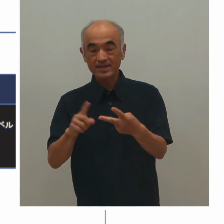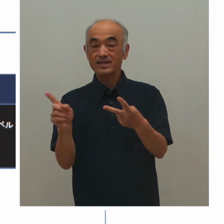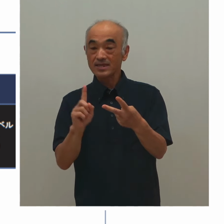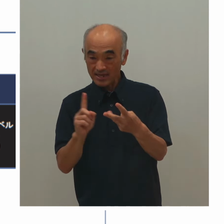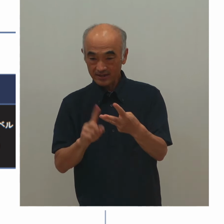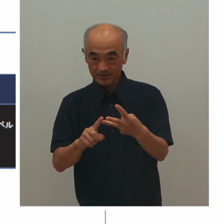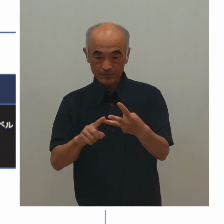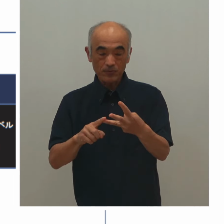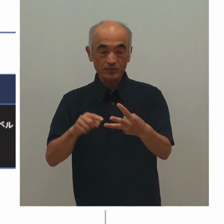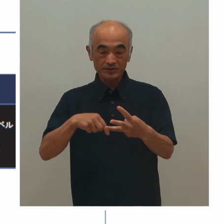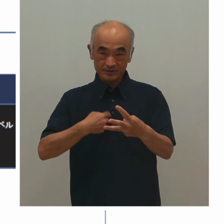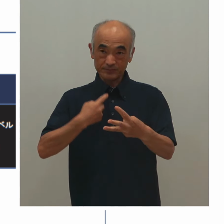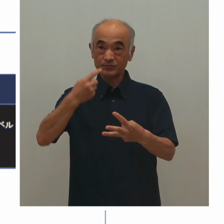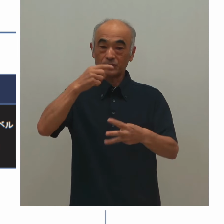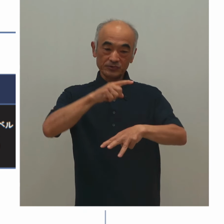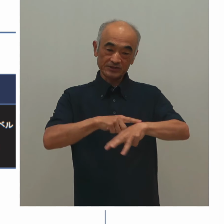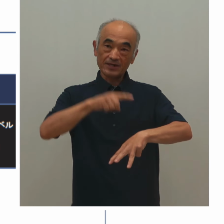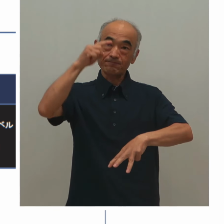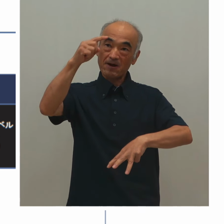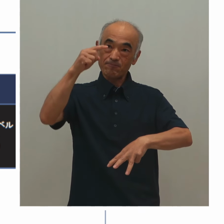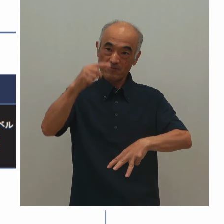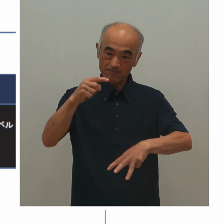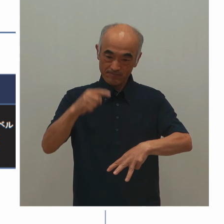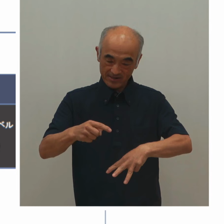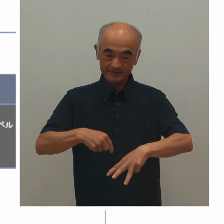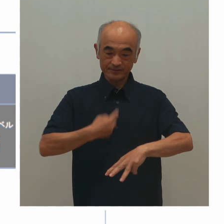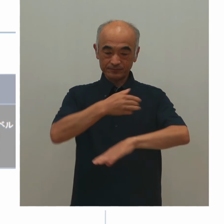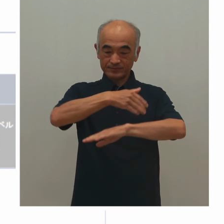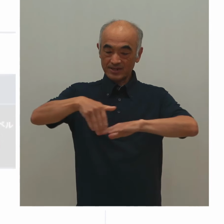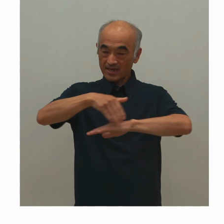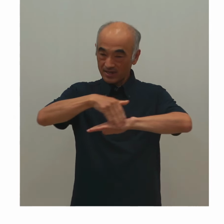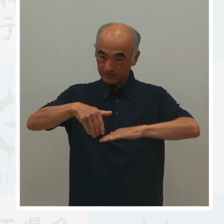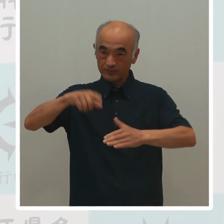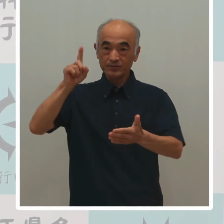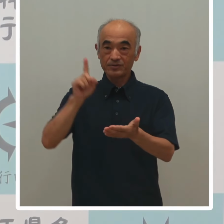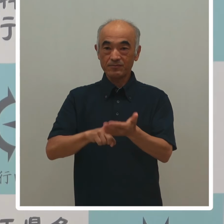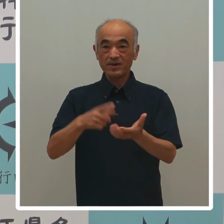するマイタイムラインを決めておきましょう。